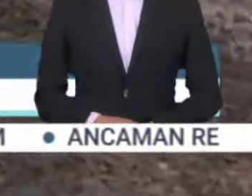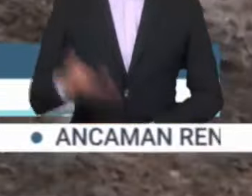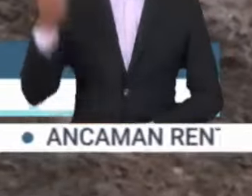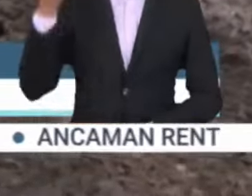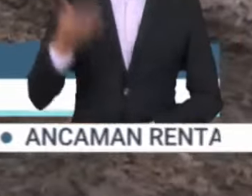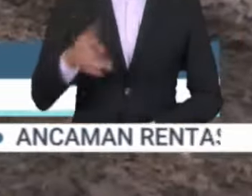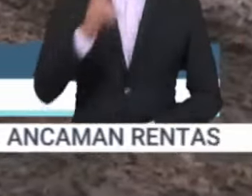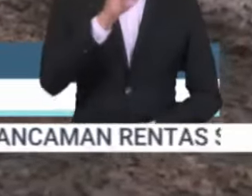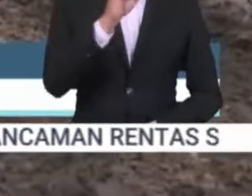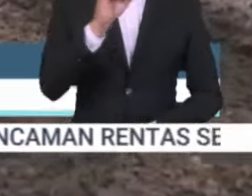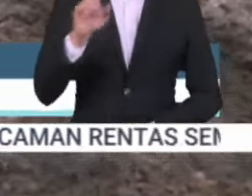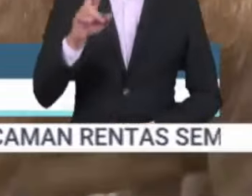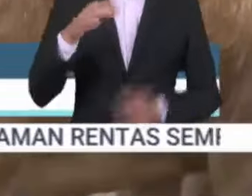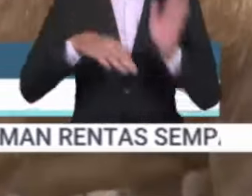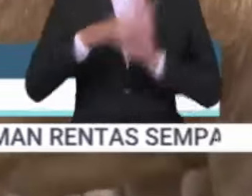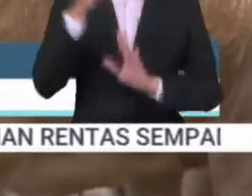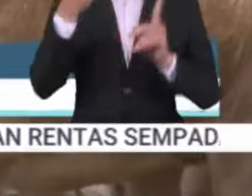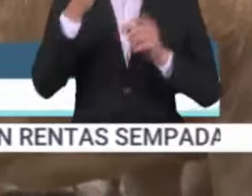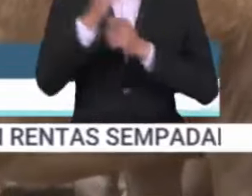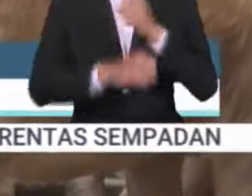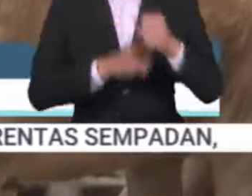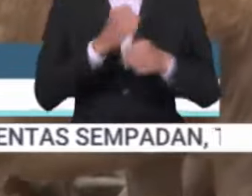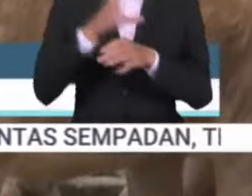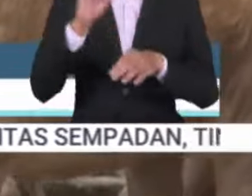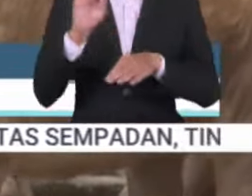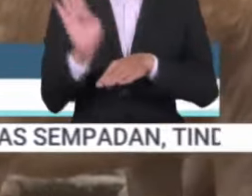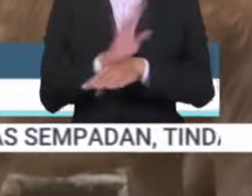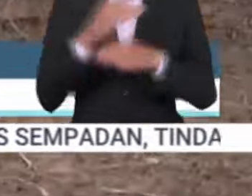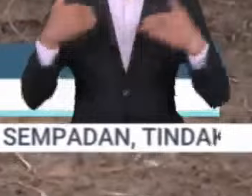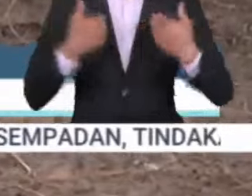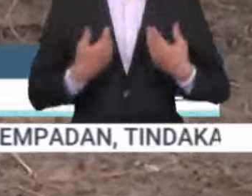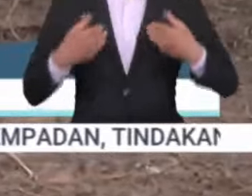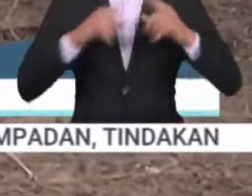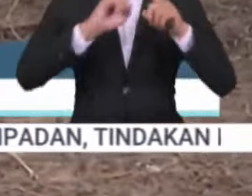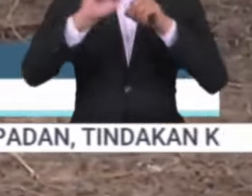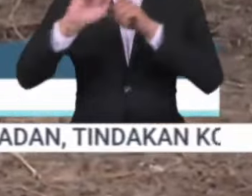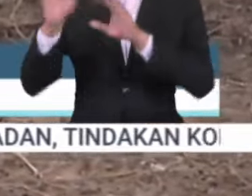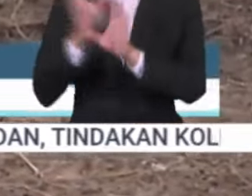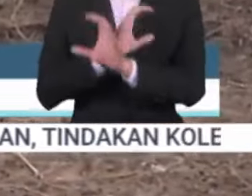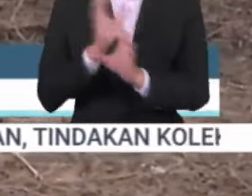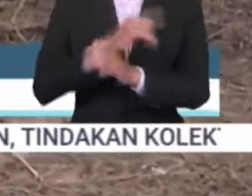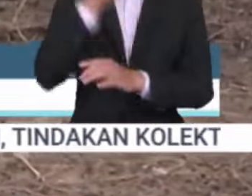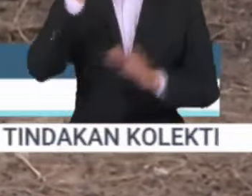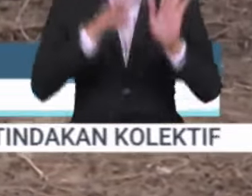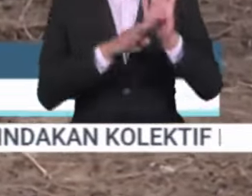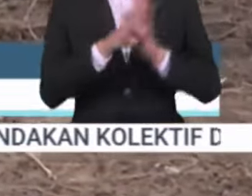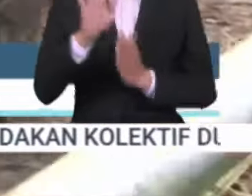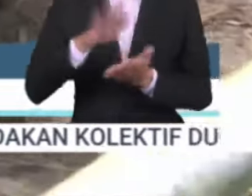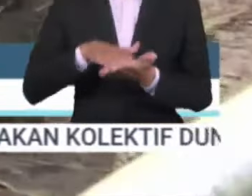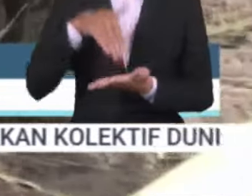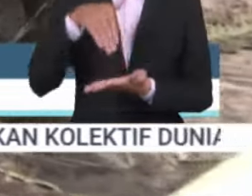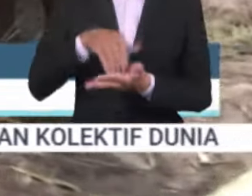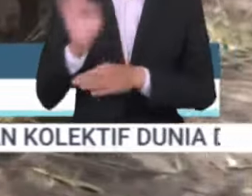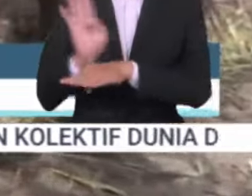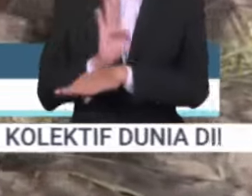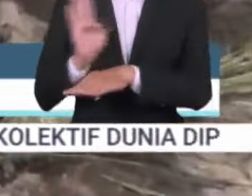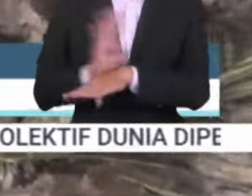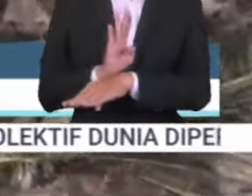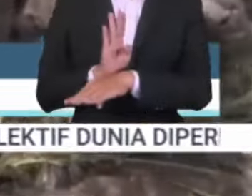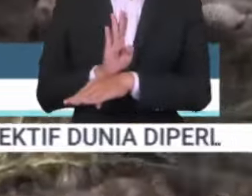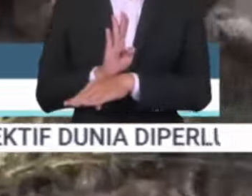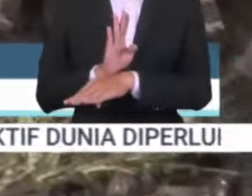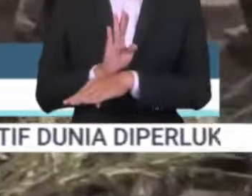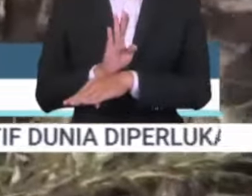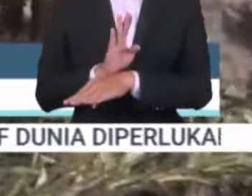Rizam Safari, lebih 15 tahun dalam sektor peternakan, menempuhi pelbagai cabaran dalam membangunkan perniagaan.